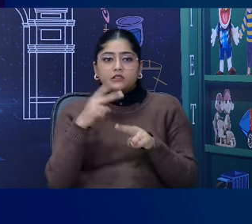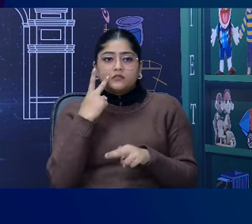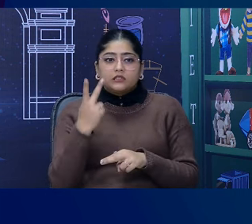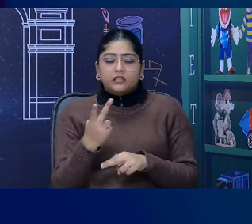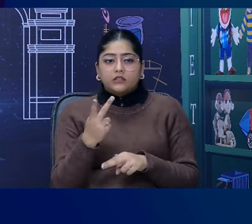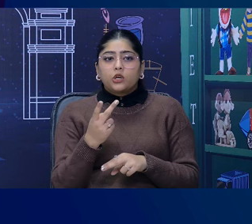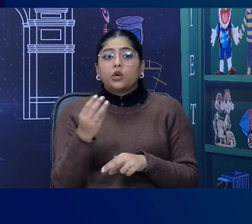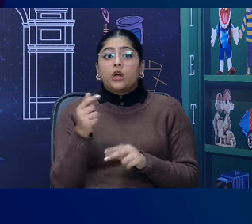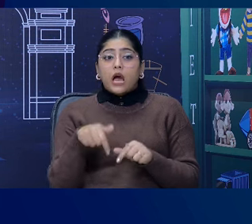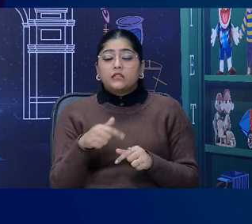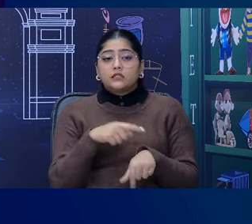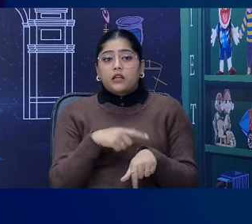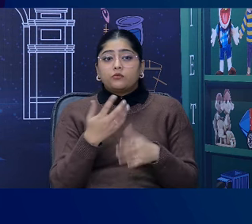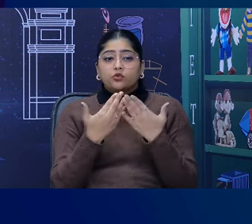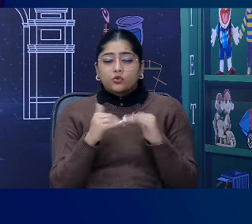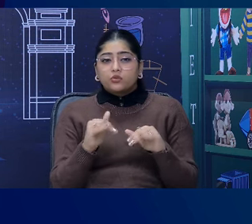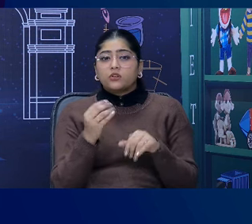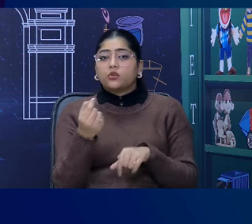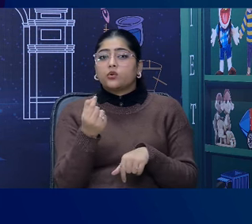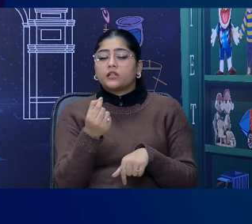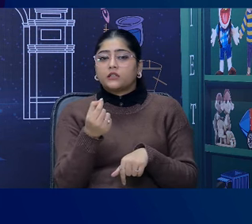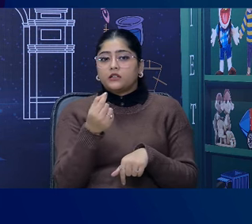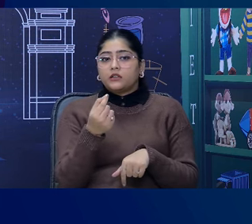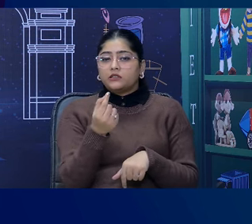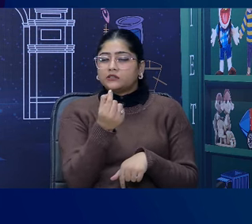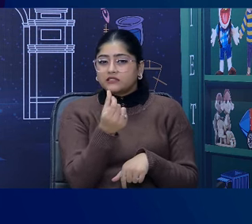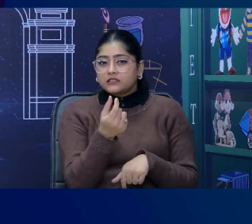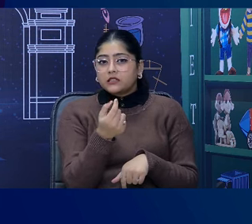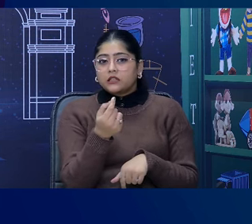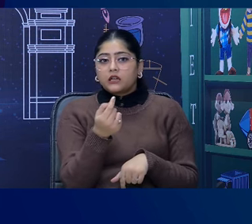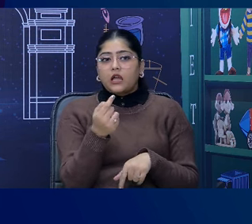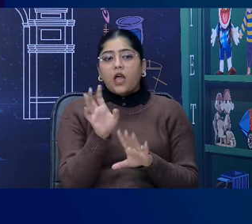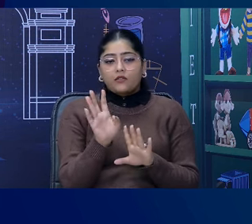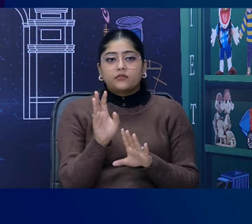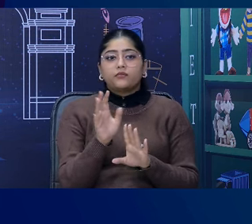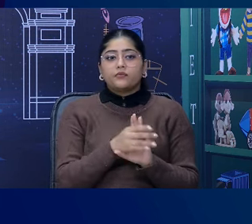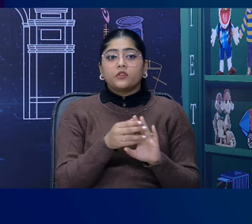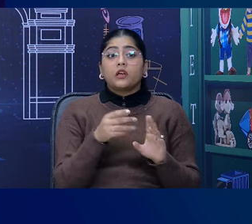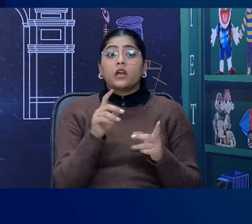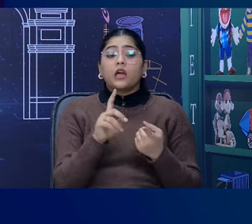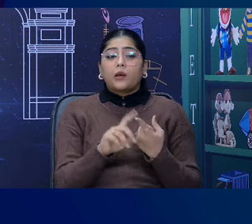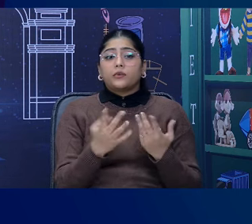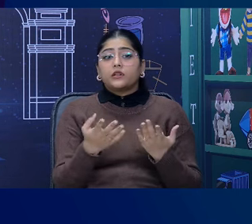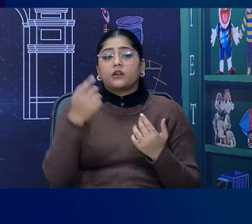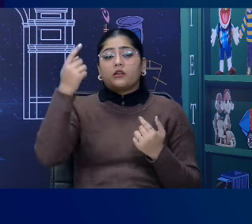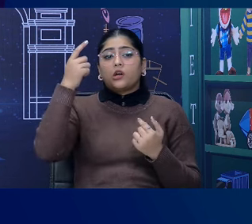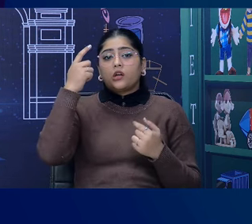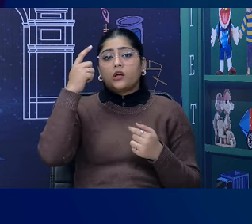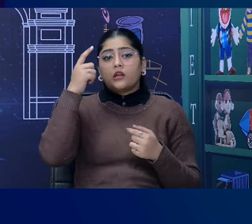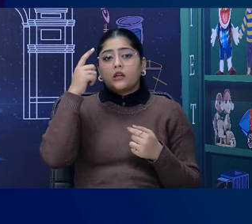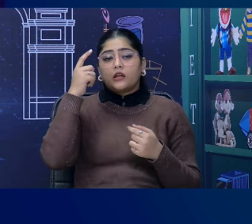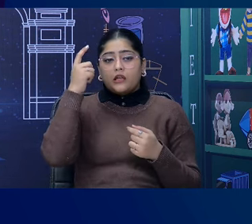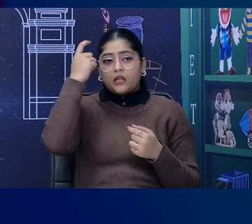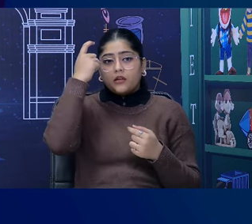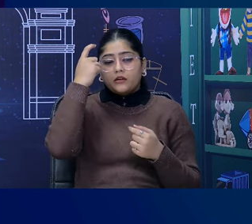ज्यादा सेंसिटिव है तो उनके लिए सबसे ज्यादा जो इफेक्ट है वो इमोशनल होता है हम तभी आजकल स्कूल्स में बार-बार मेंटल